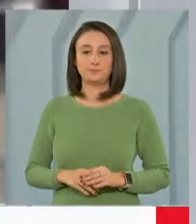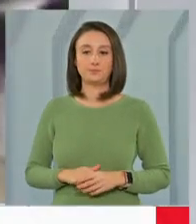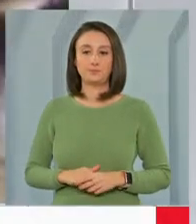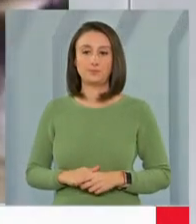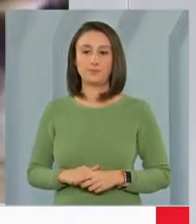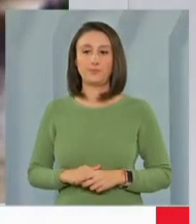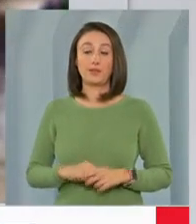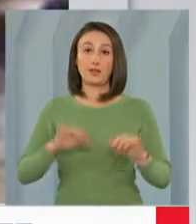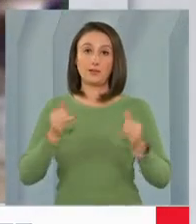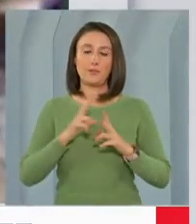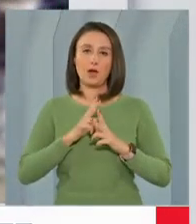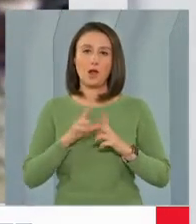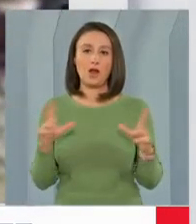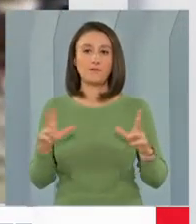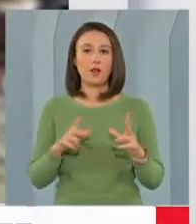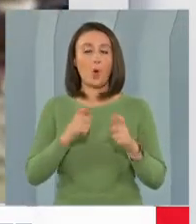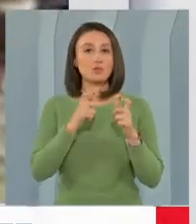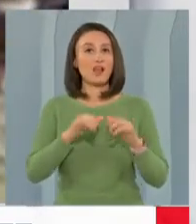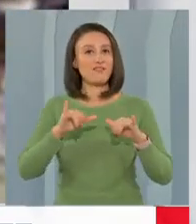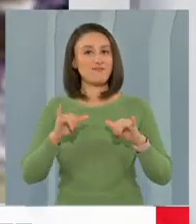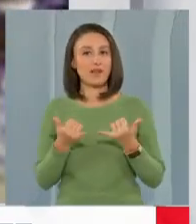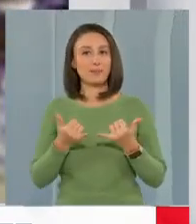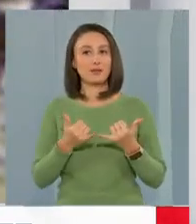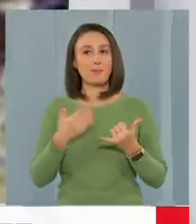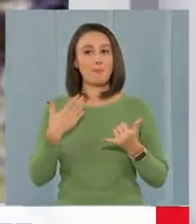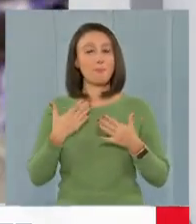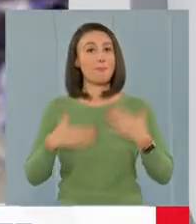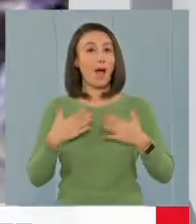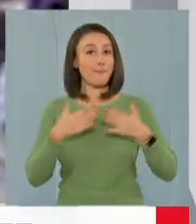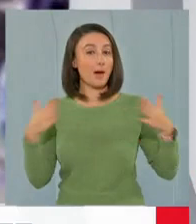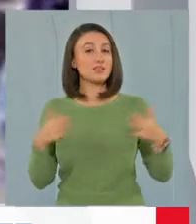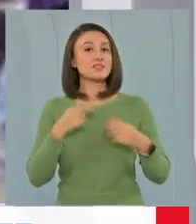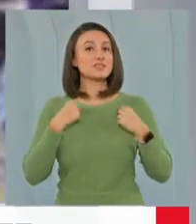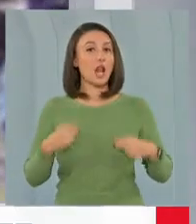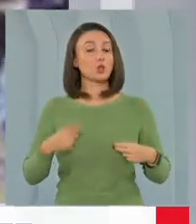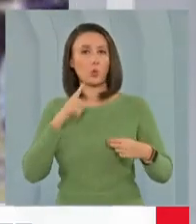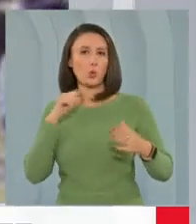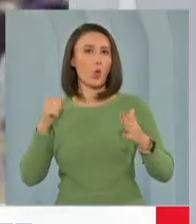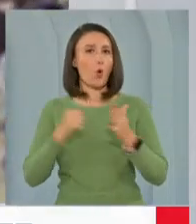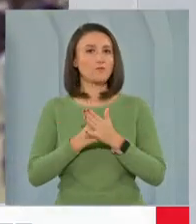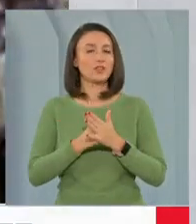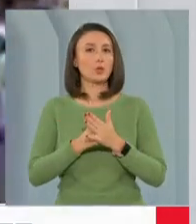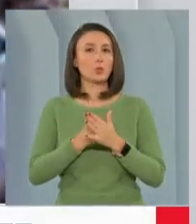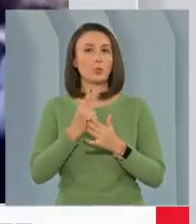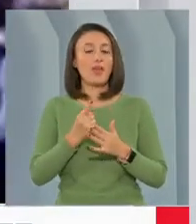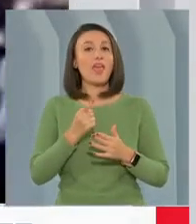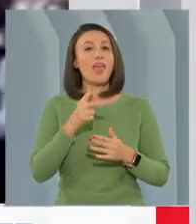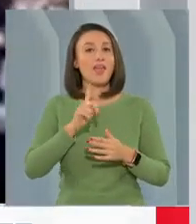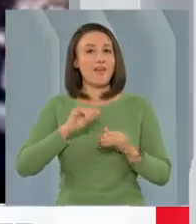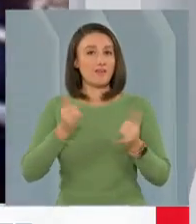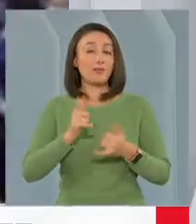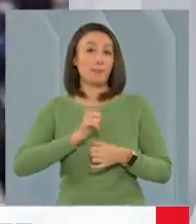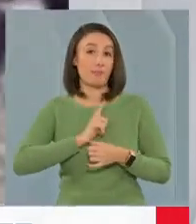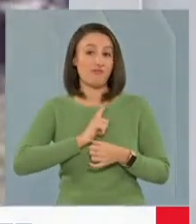incident deosebit la o sală de evenimente de lângă Baia Mare senatorul țârlaș a fost făcut în ocaut la un eveniment privat